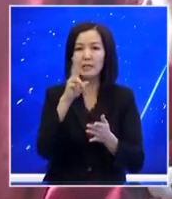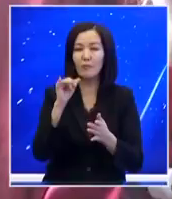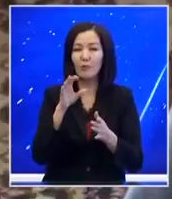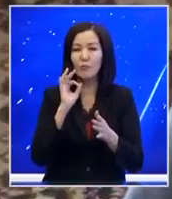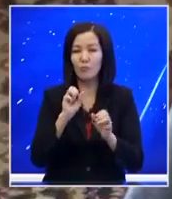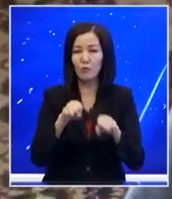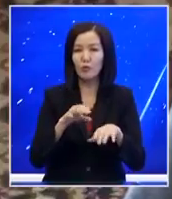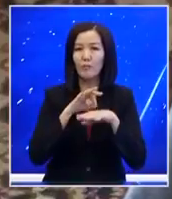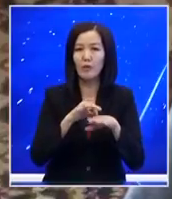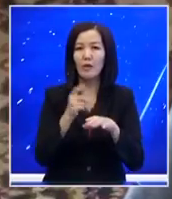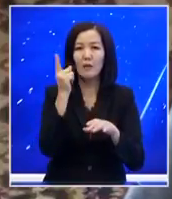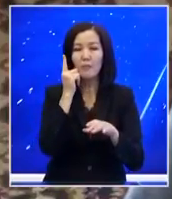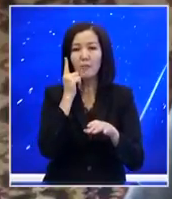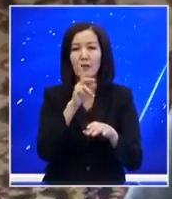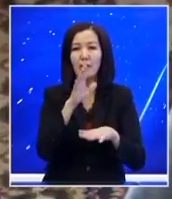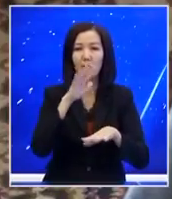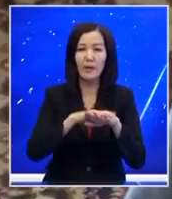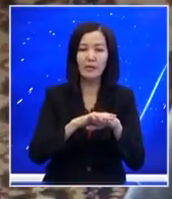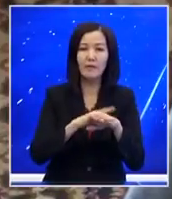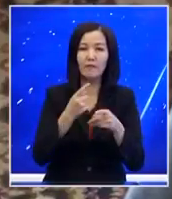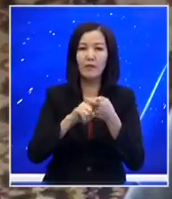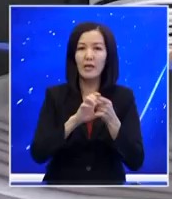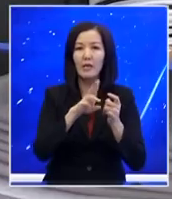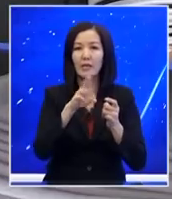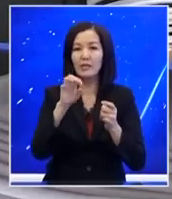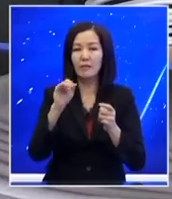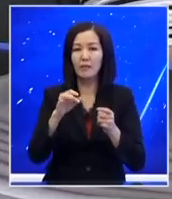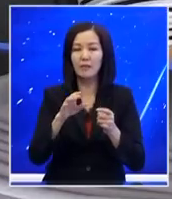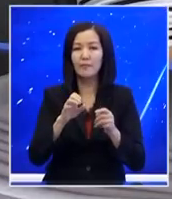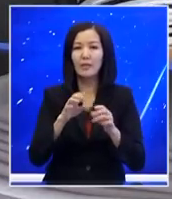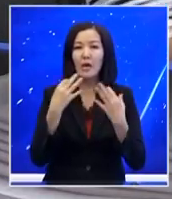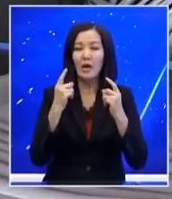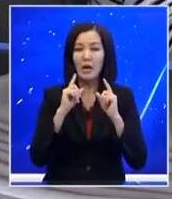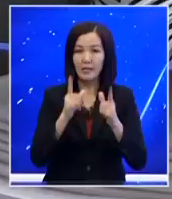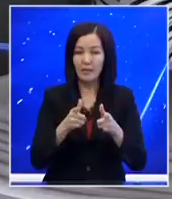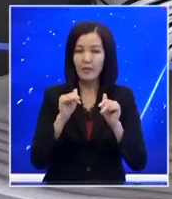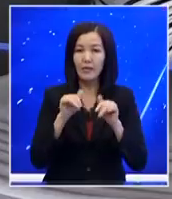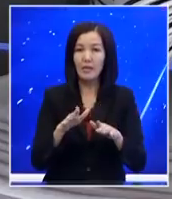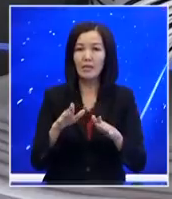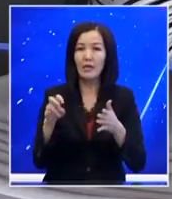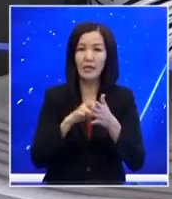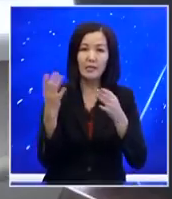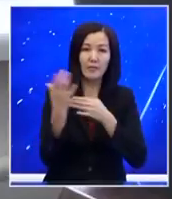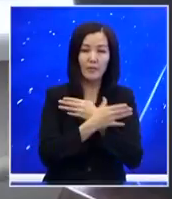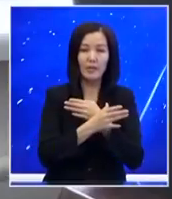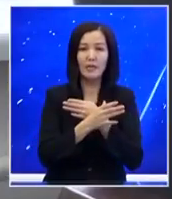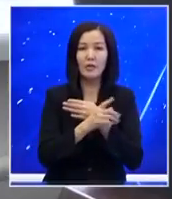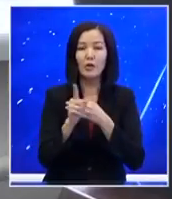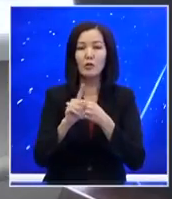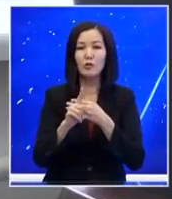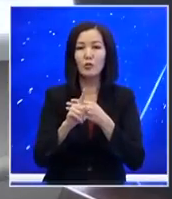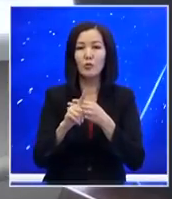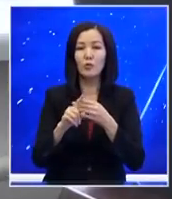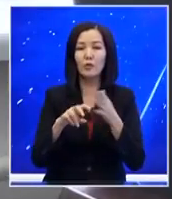провести через мобильные приложения банков или посредством СМС. В случае одобрения заявки получателю приходит СМС-уведомление, а его